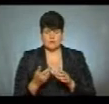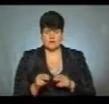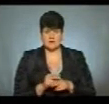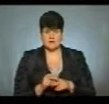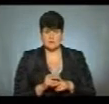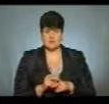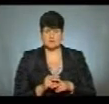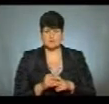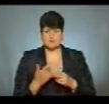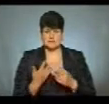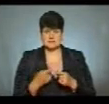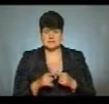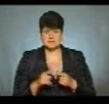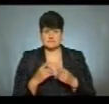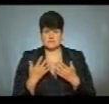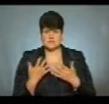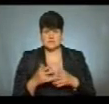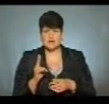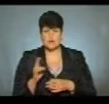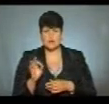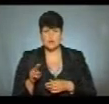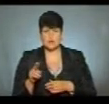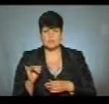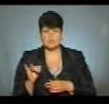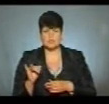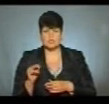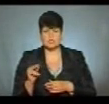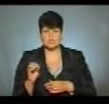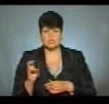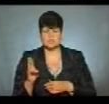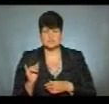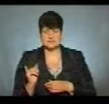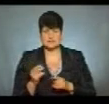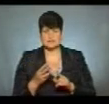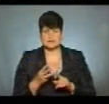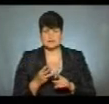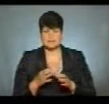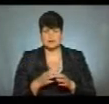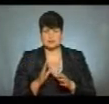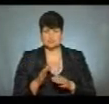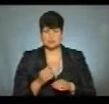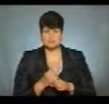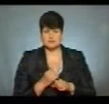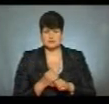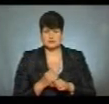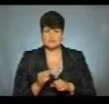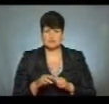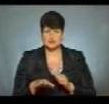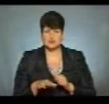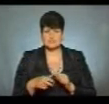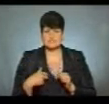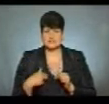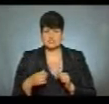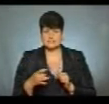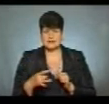вони вже доходять до копичинців. І третя бригада буде працювати в районі Заліщицького